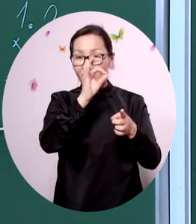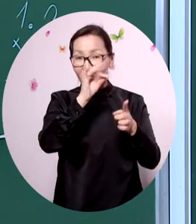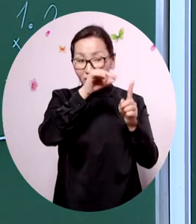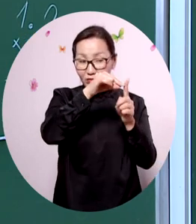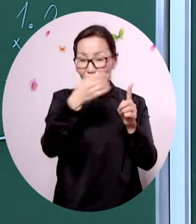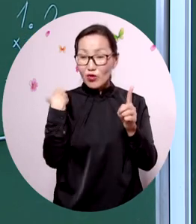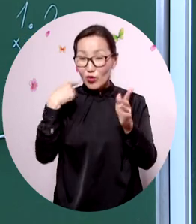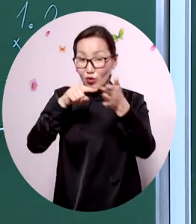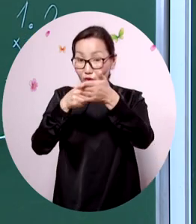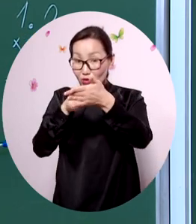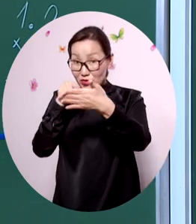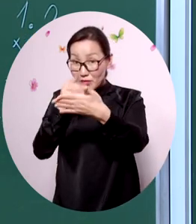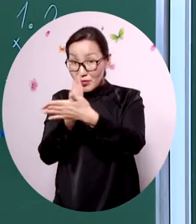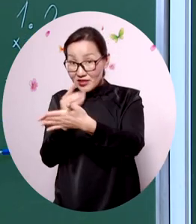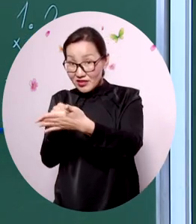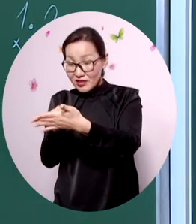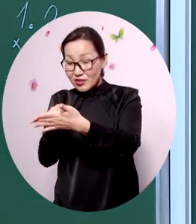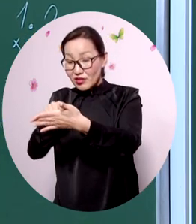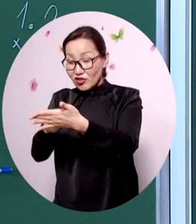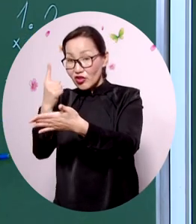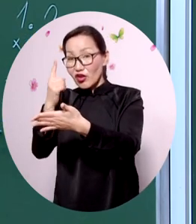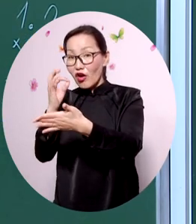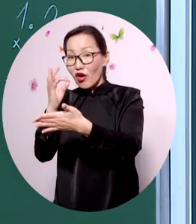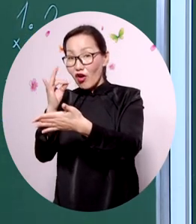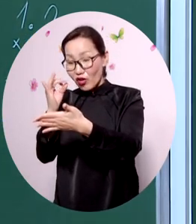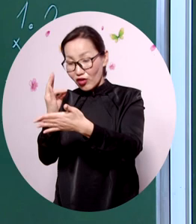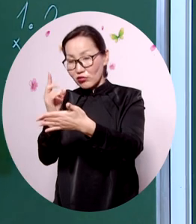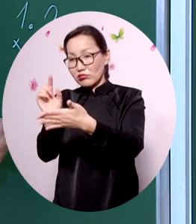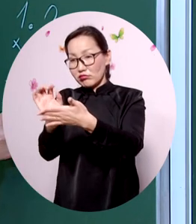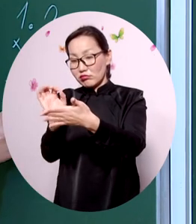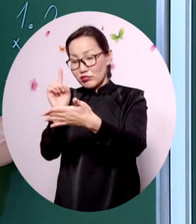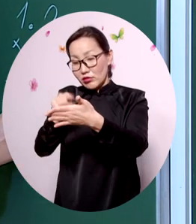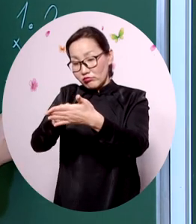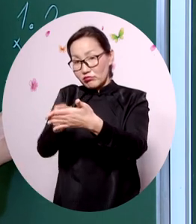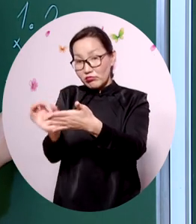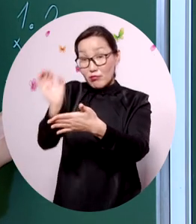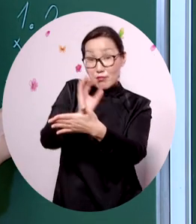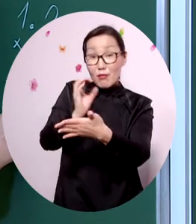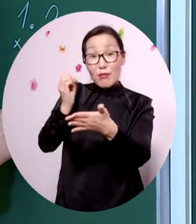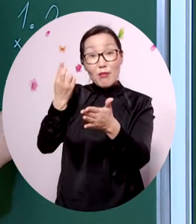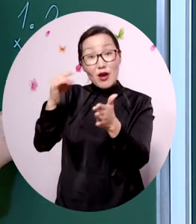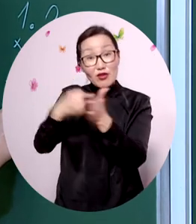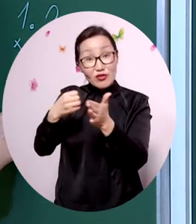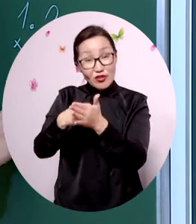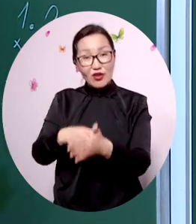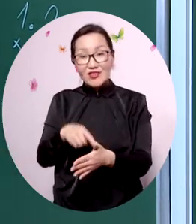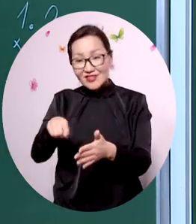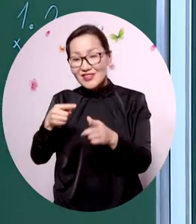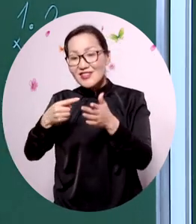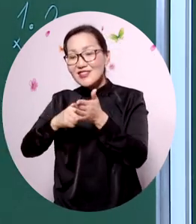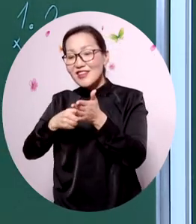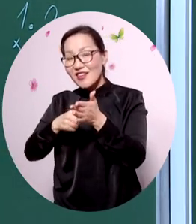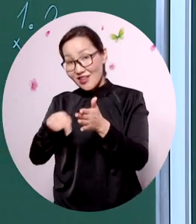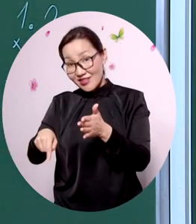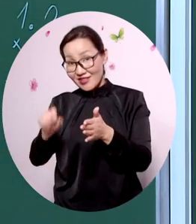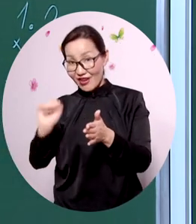Тэгэхээр бидний үржвэрт мөн 1 орон байх ёстой. За тэгэхээр энд бид нар цэгээ тавих ёстой байна.